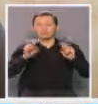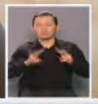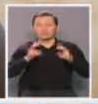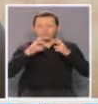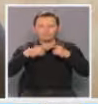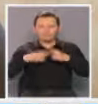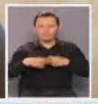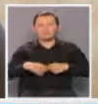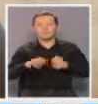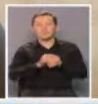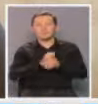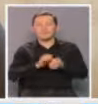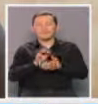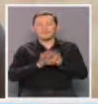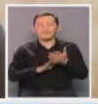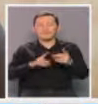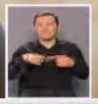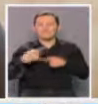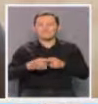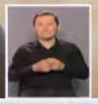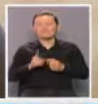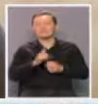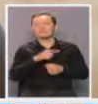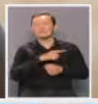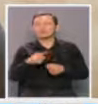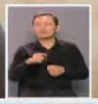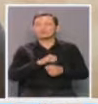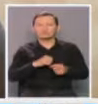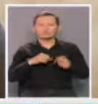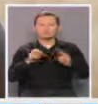работу следующего характера. Они именно